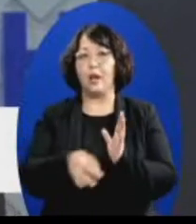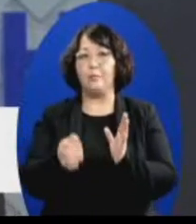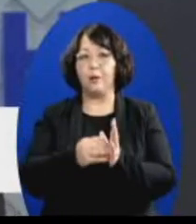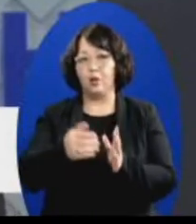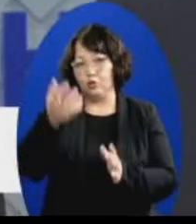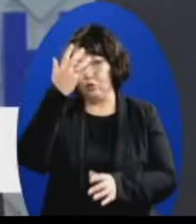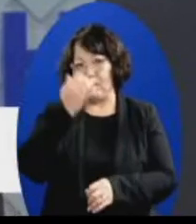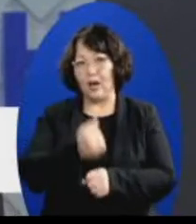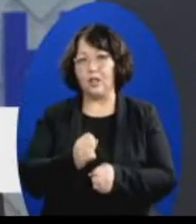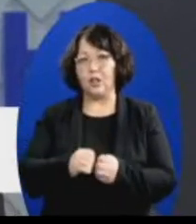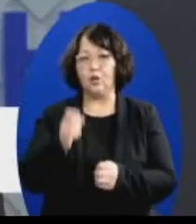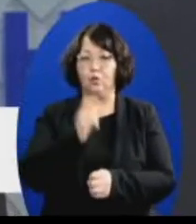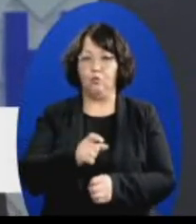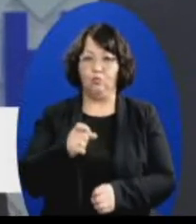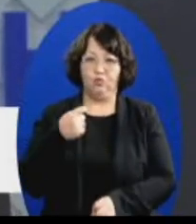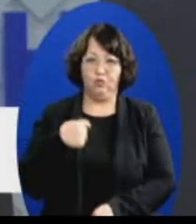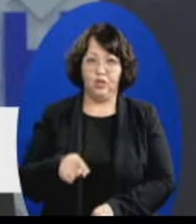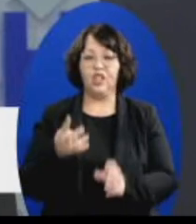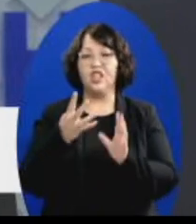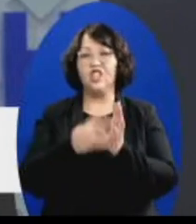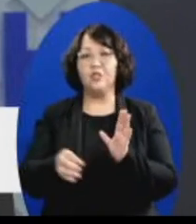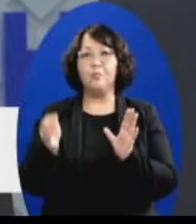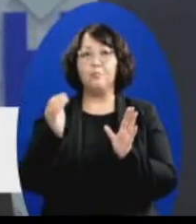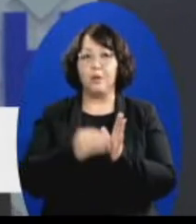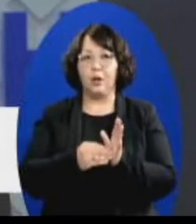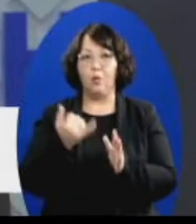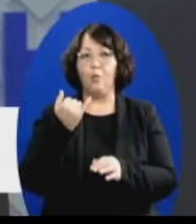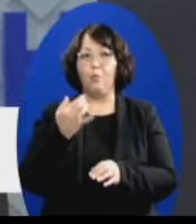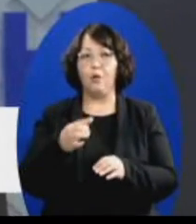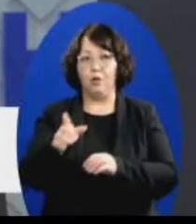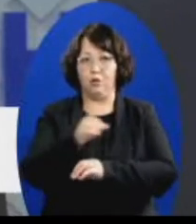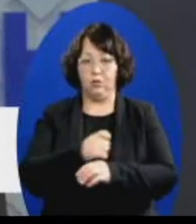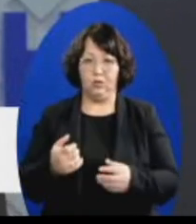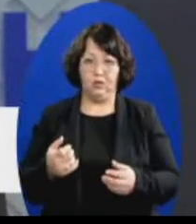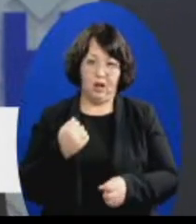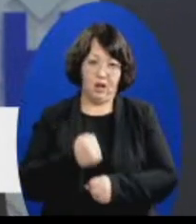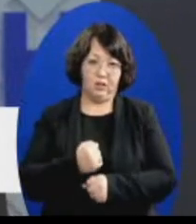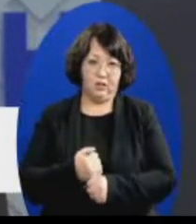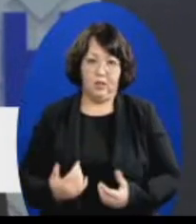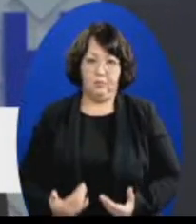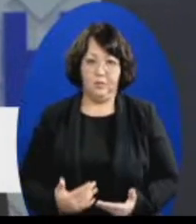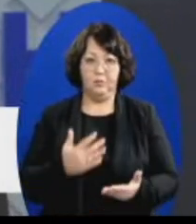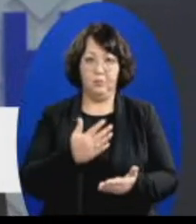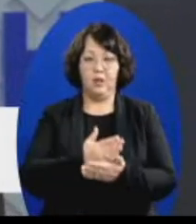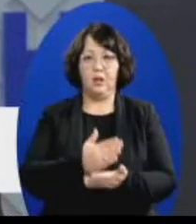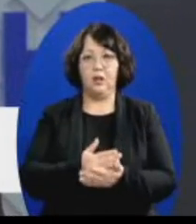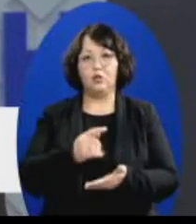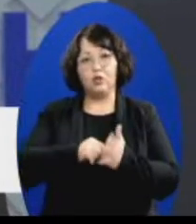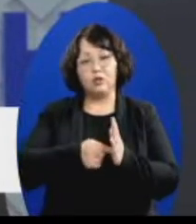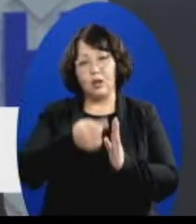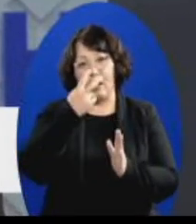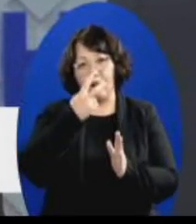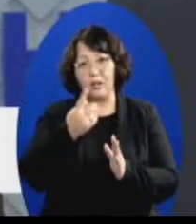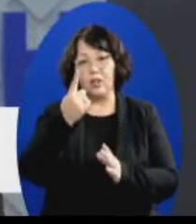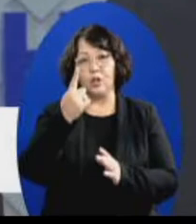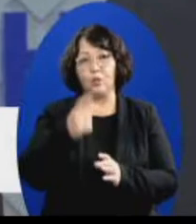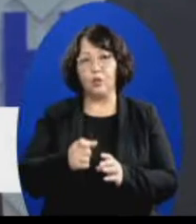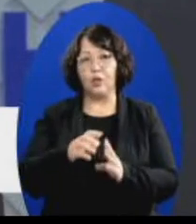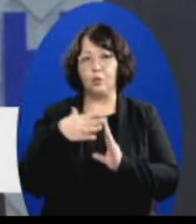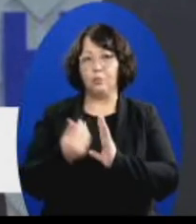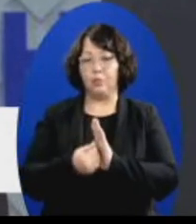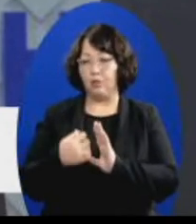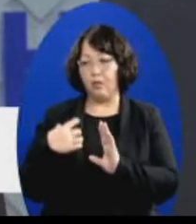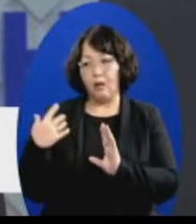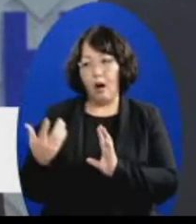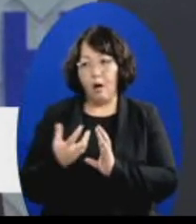төрийн албаагч байдаг. 90 мянган нь одоо бараг Улаанбаатар хотод байгаа. Бич тооцох юм бол нэг хүн одоо өөрийнх нь гэр орныхонтойгоо